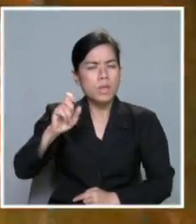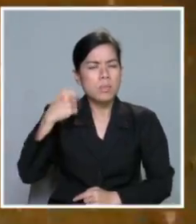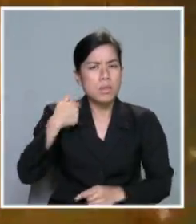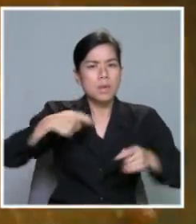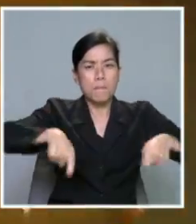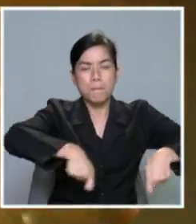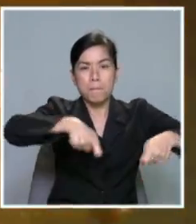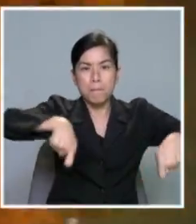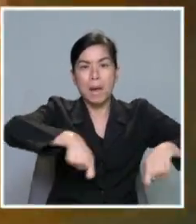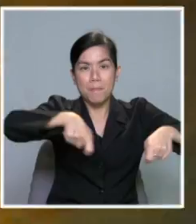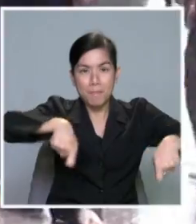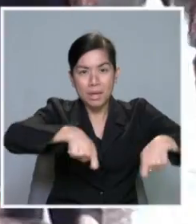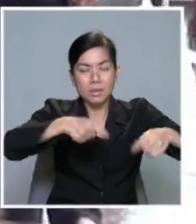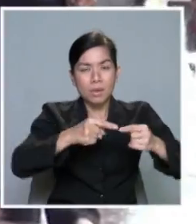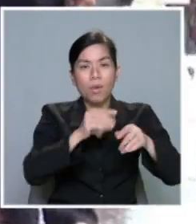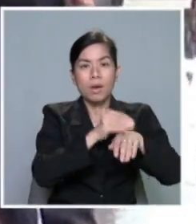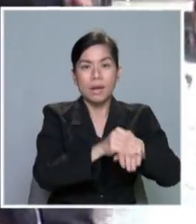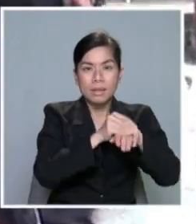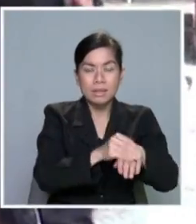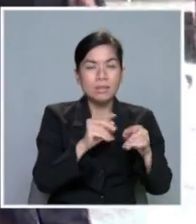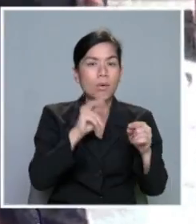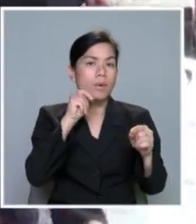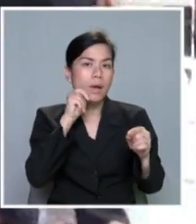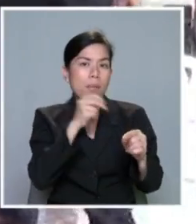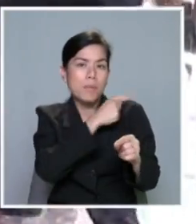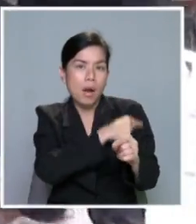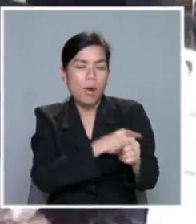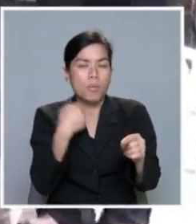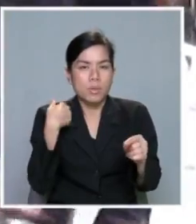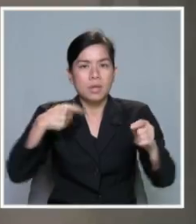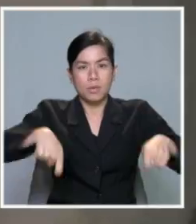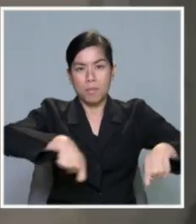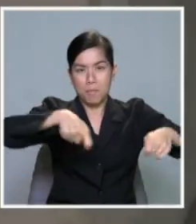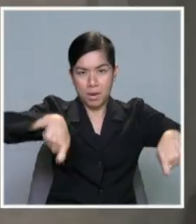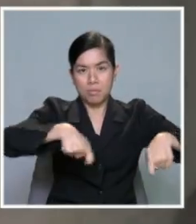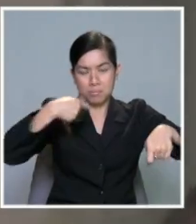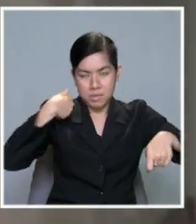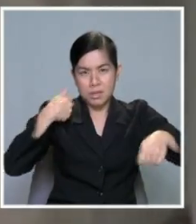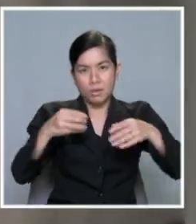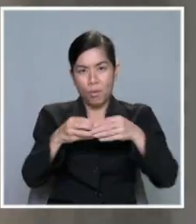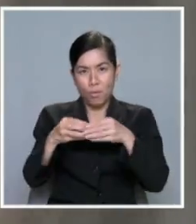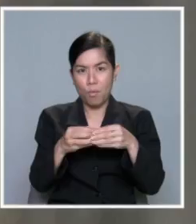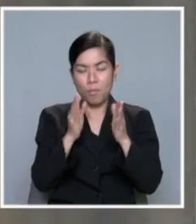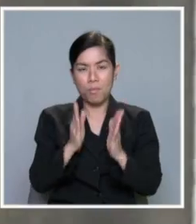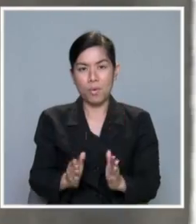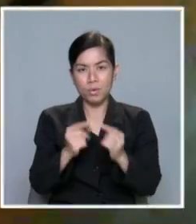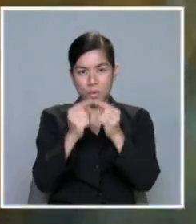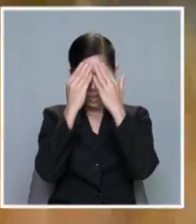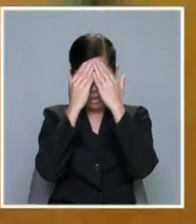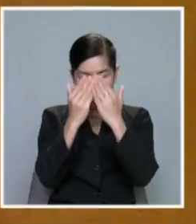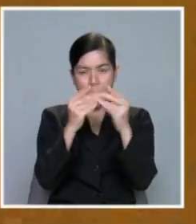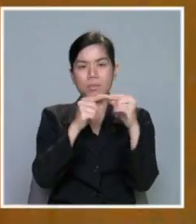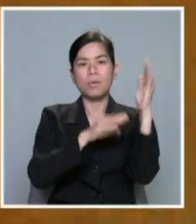น้ำมันแต่สำหรับในประเทศไทยเรียกว่าตอแมะนิยมรับประทานกันในกลุ่มชาวไทยมุสลิมภาคใต้ในจังหวัด